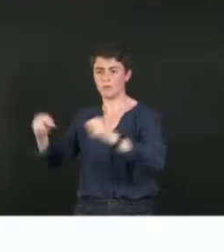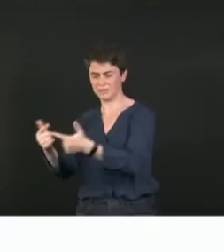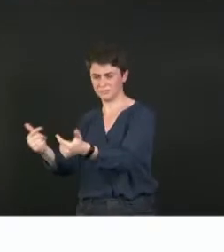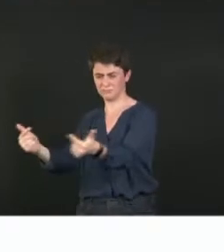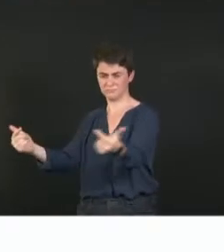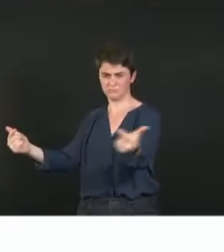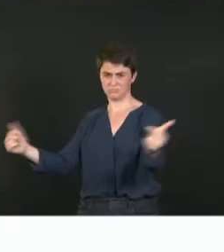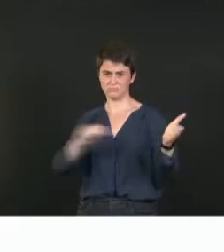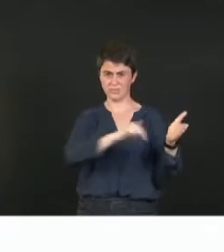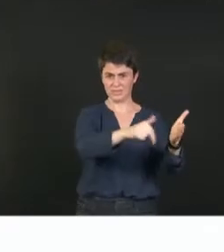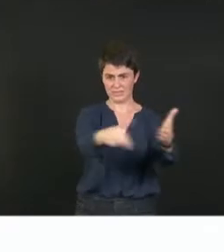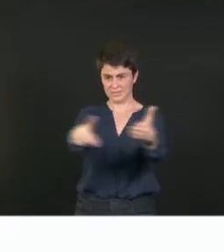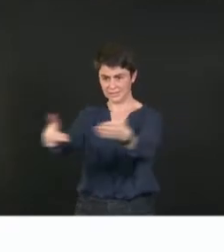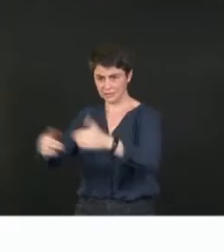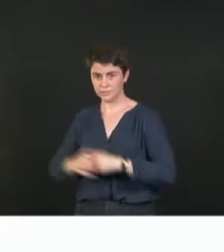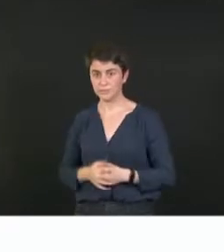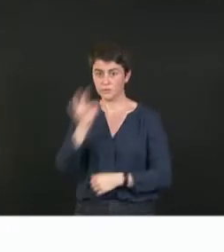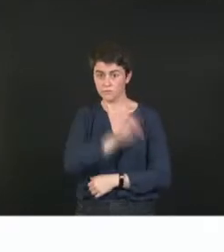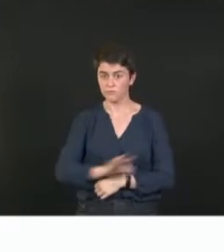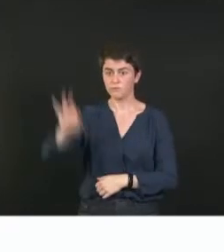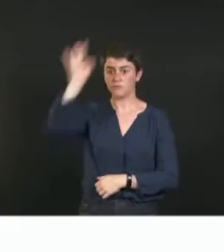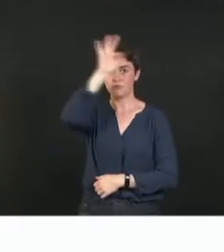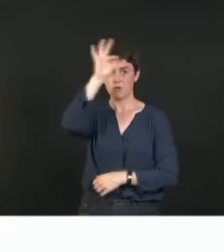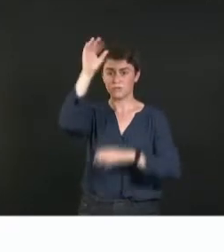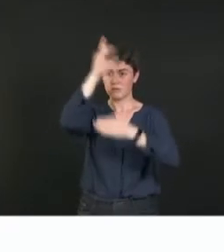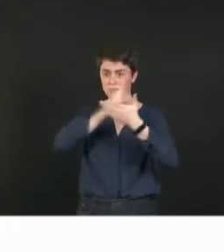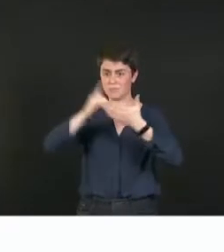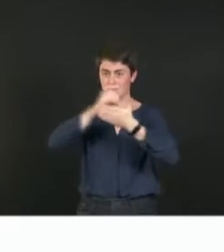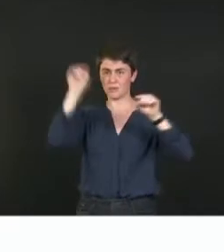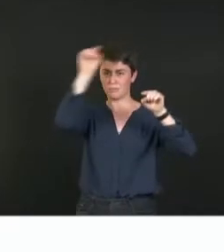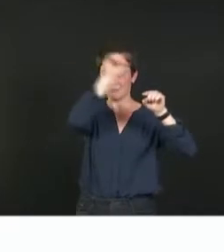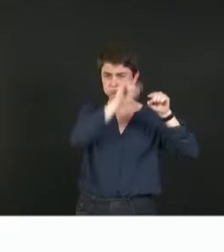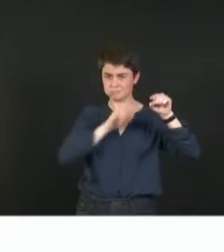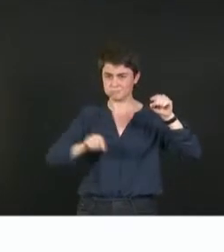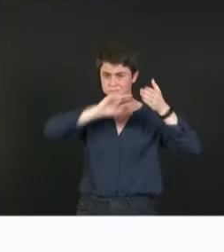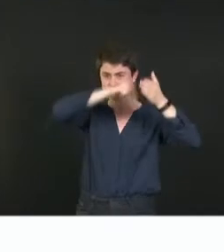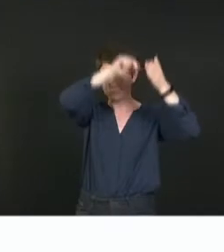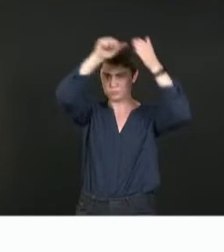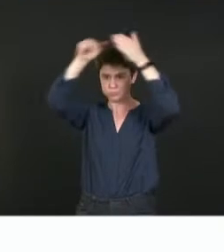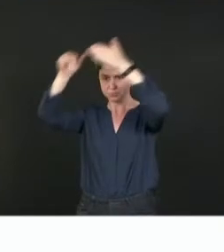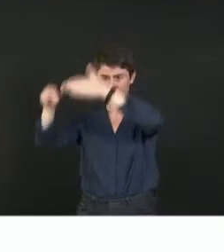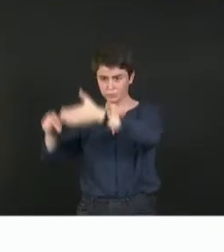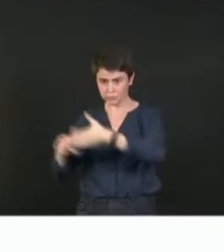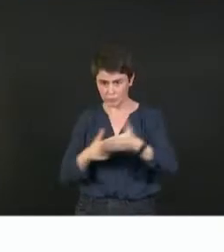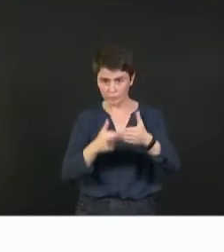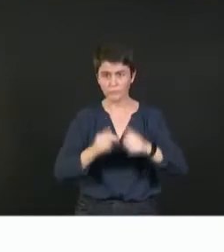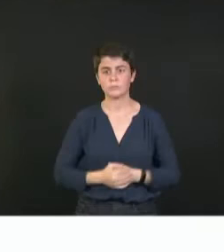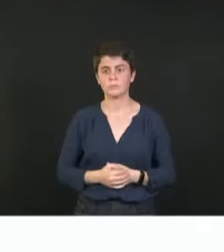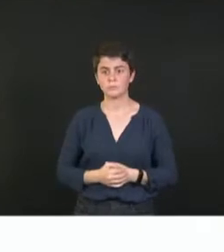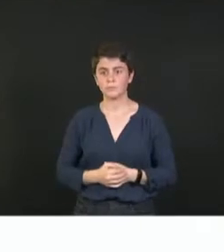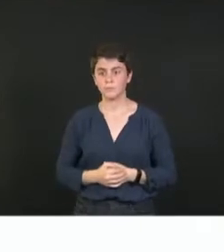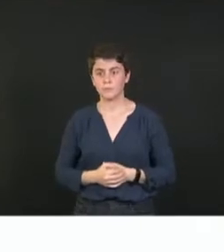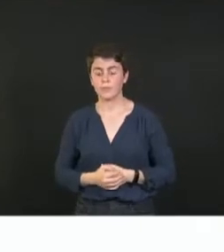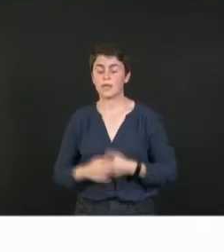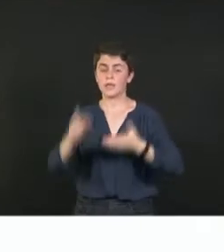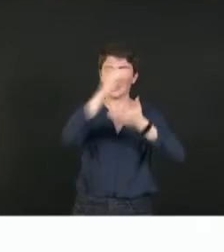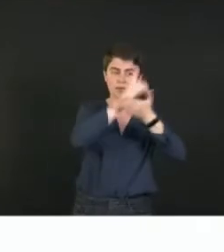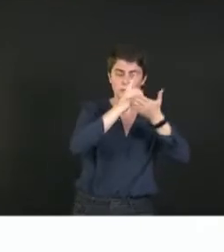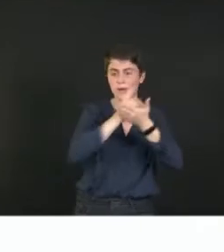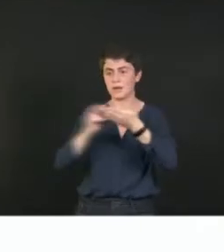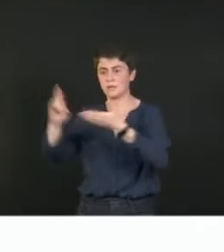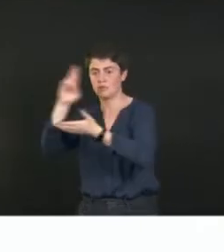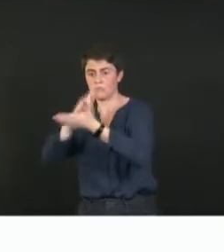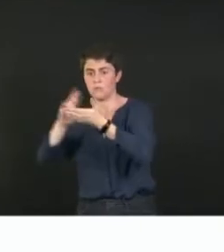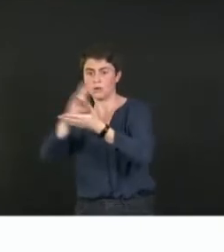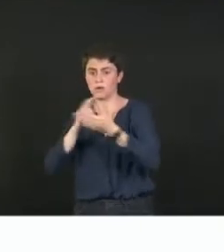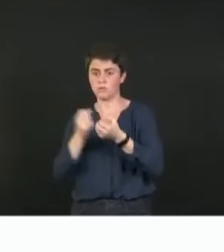Tous les départements français ont des signataires. Et il y a dans quasiment tous les départements et dans toutes les régions de France des mouvements.